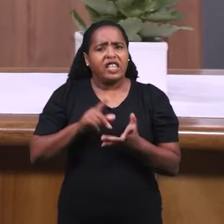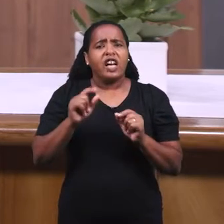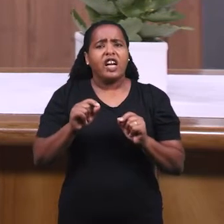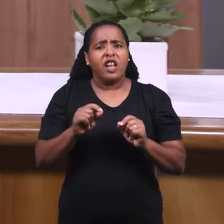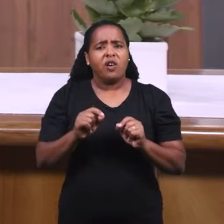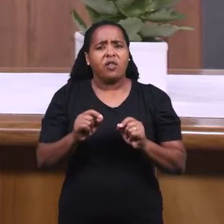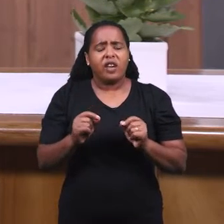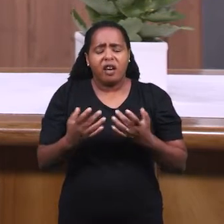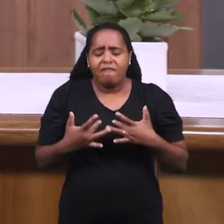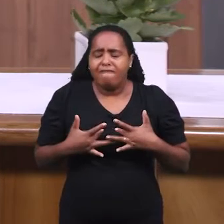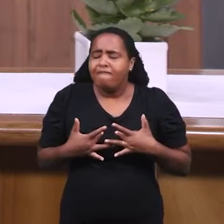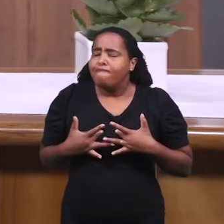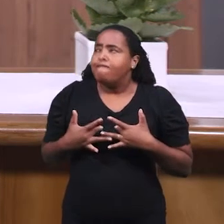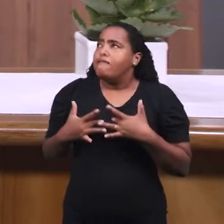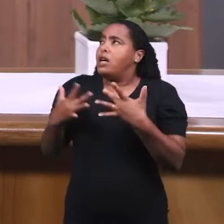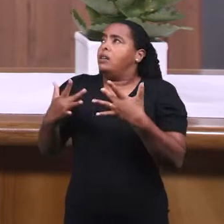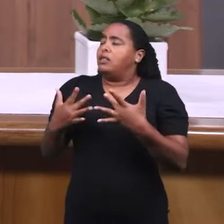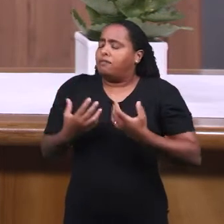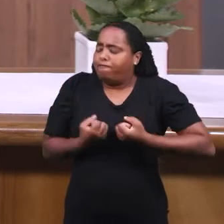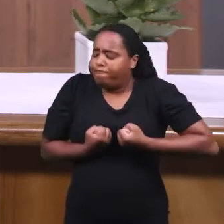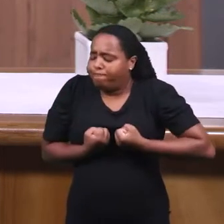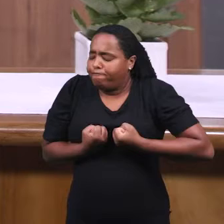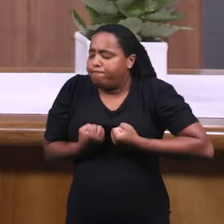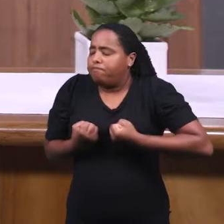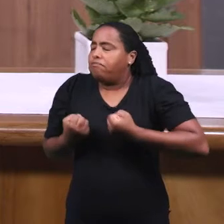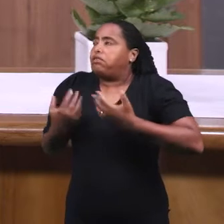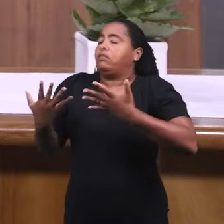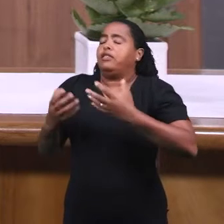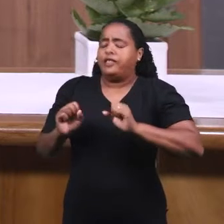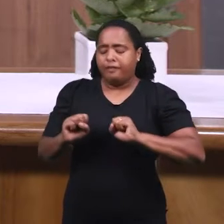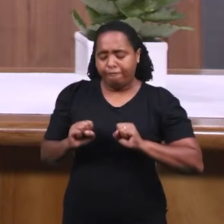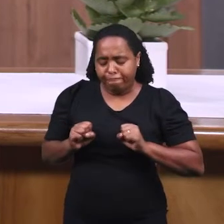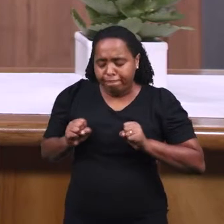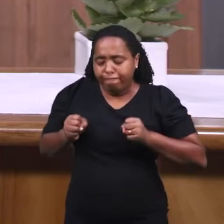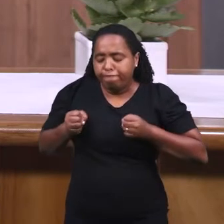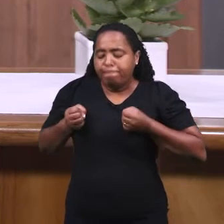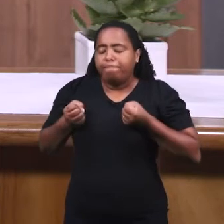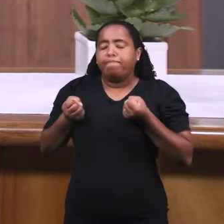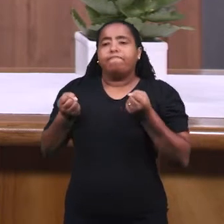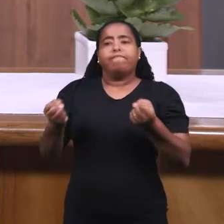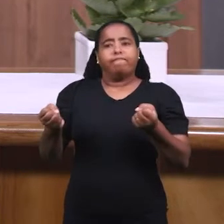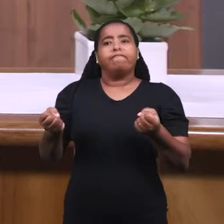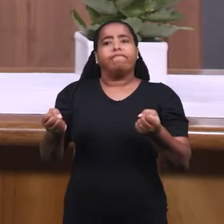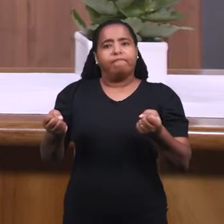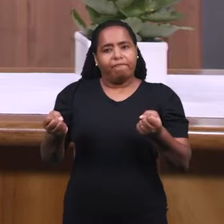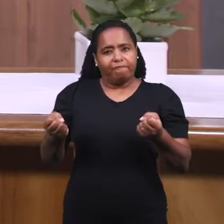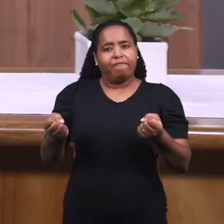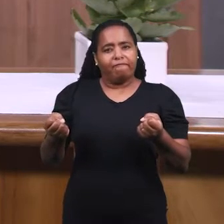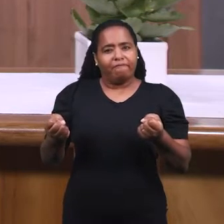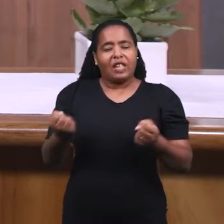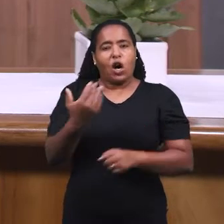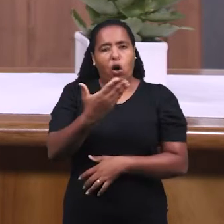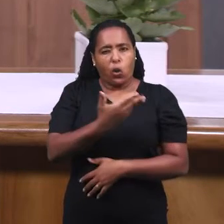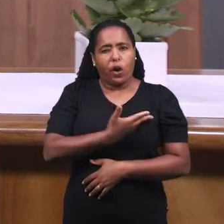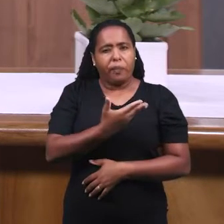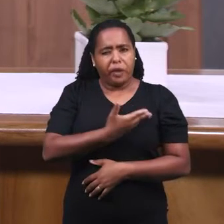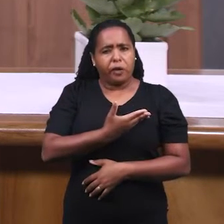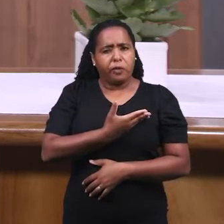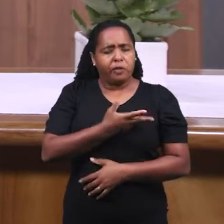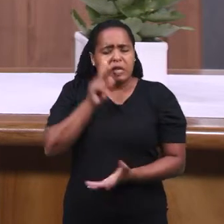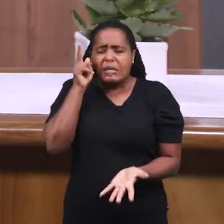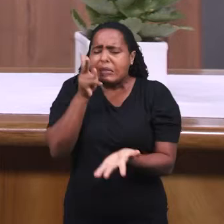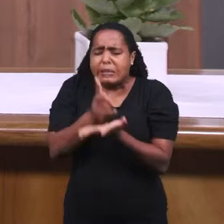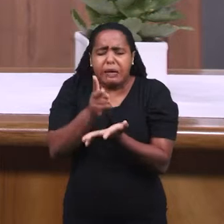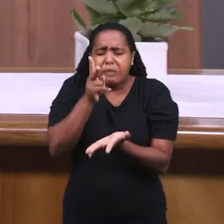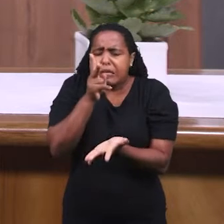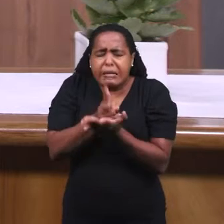без посвящения. Когда человек не отдает себя, не посвящает себя, не существует истинной дружбы.